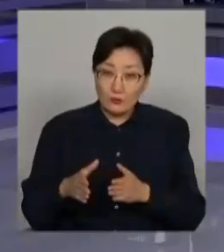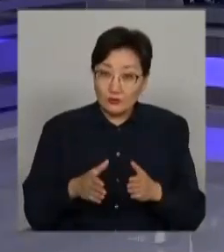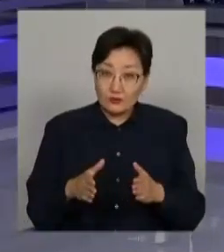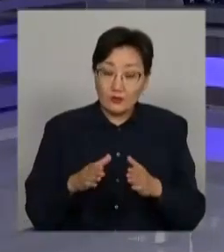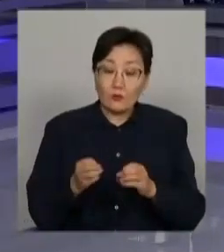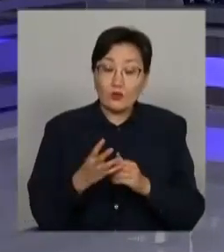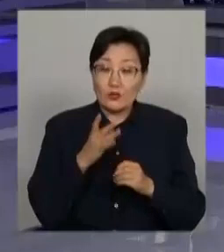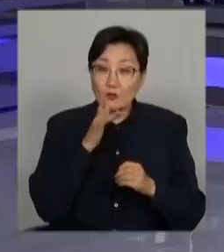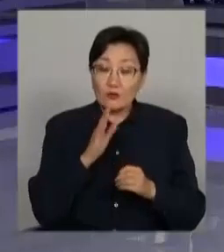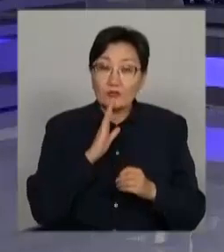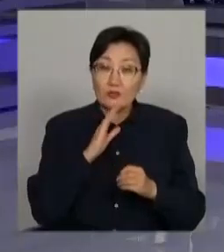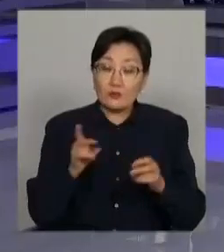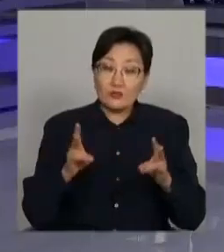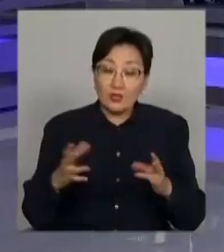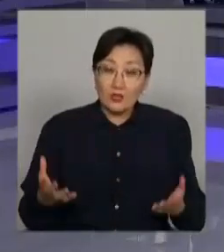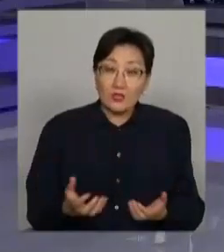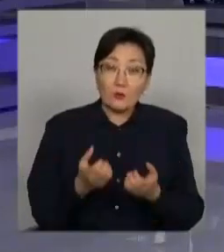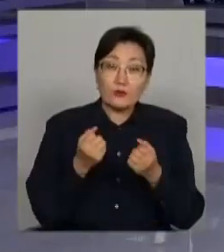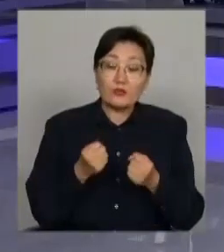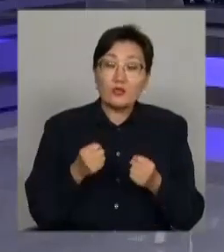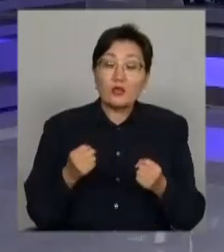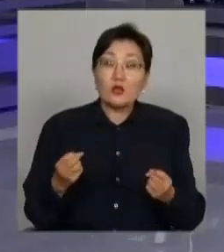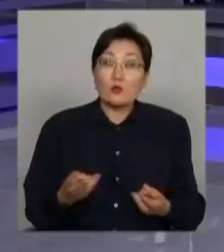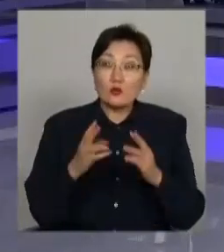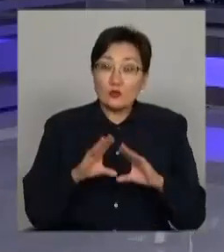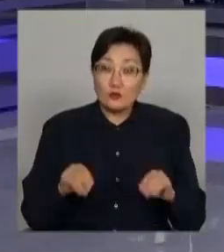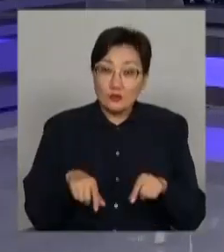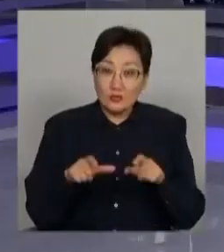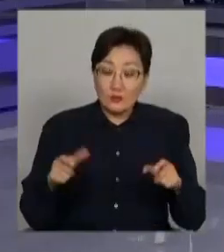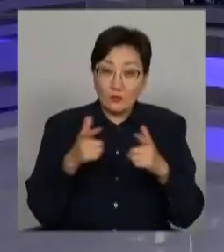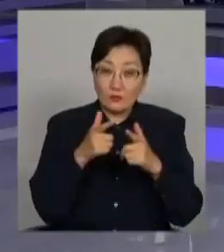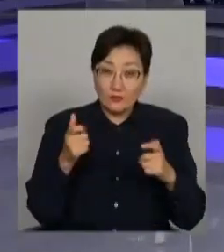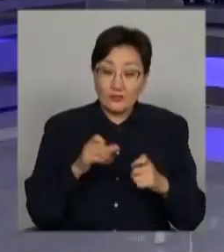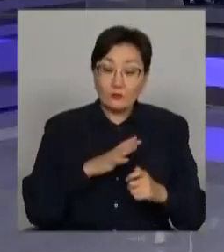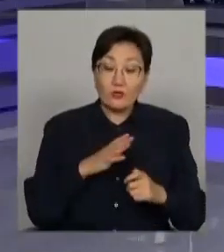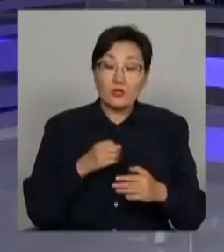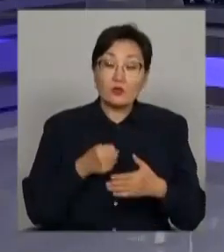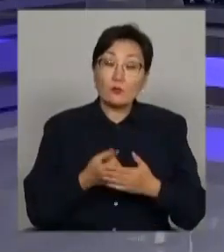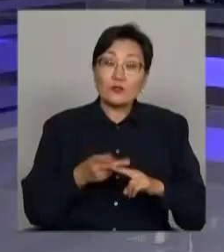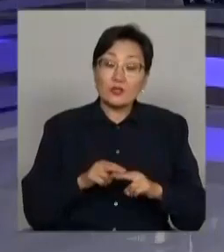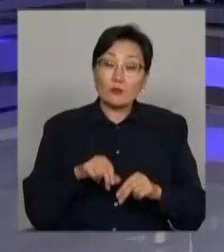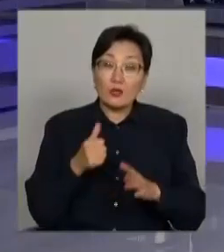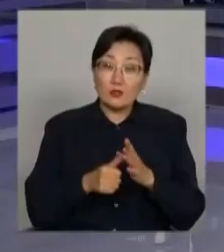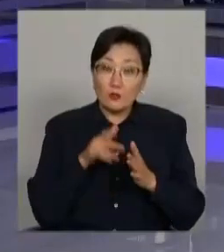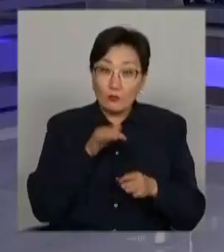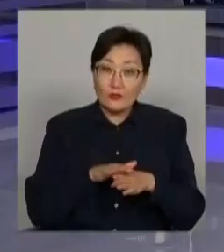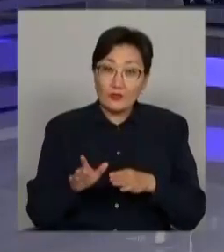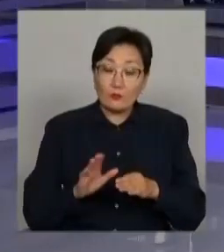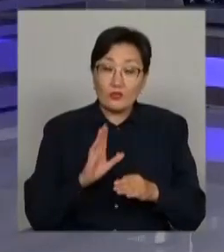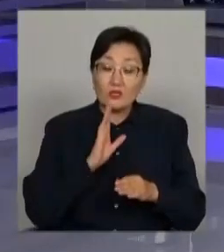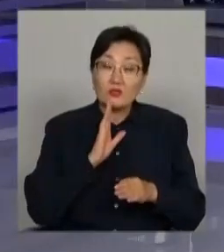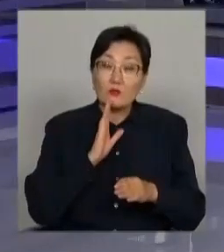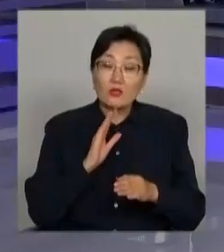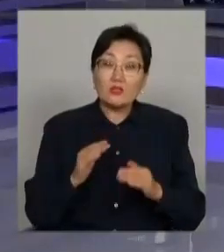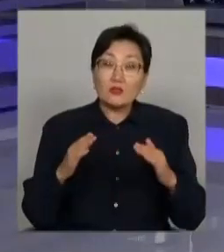14 жастағы қызды апаттан аман алып қалған өрт сөндірушілер мәлім етті. Еске салсақ, бұған дейін кәмелетке толмаған